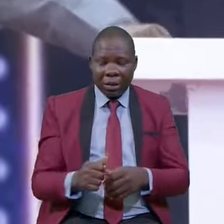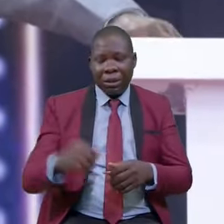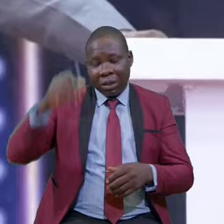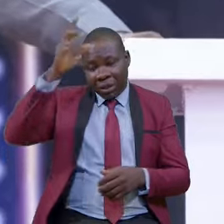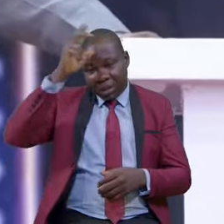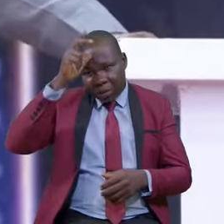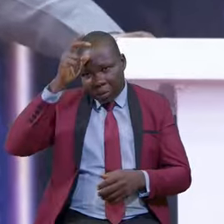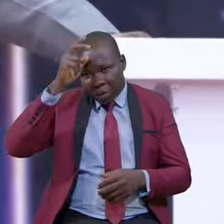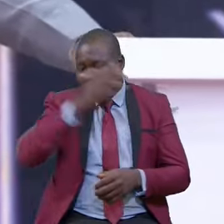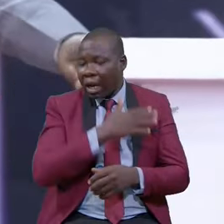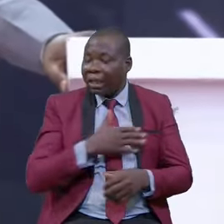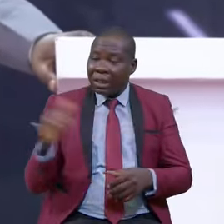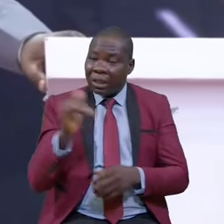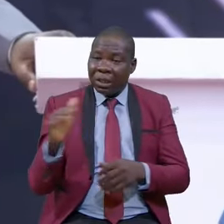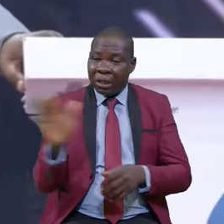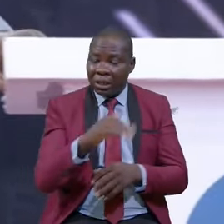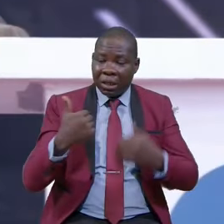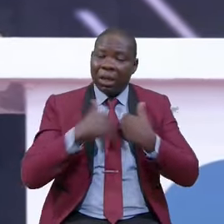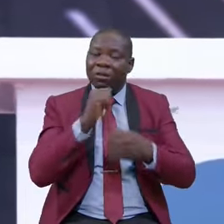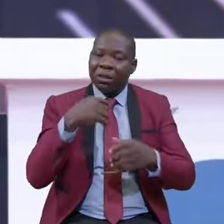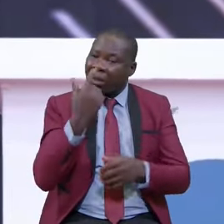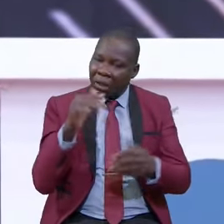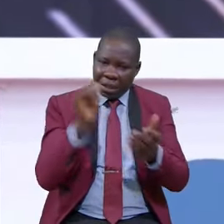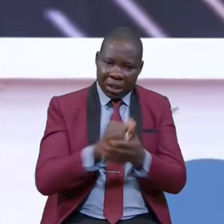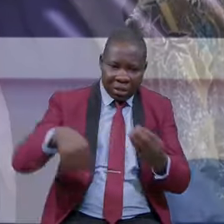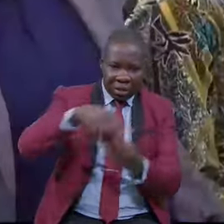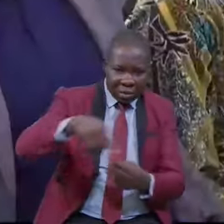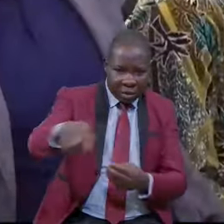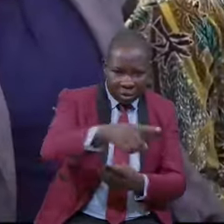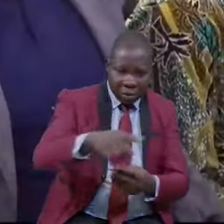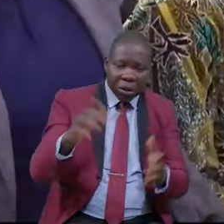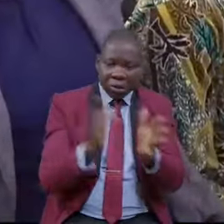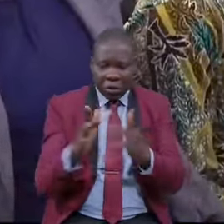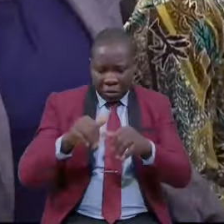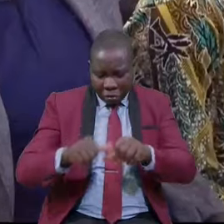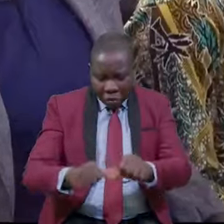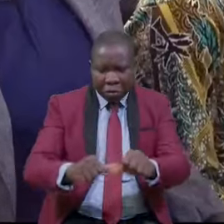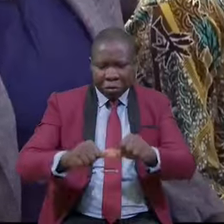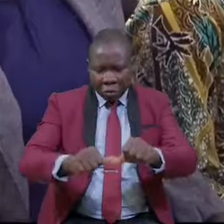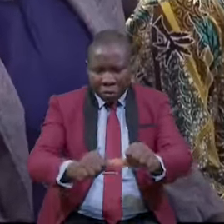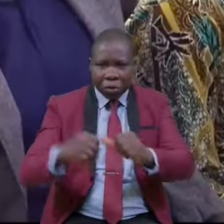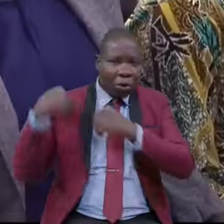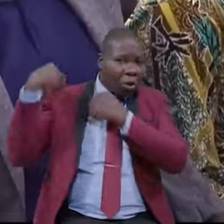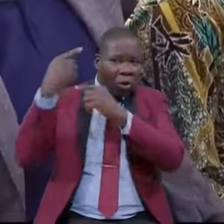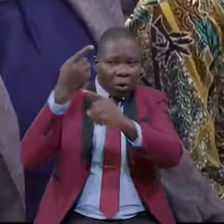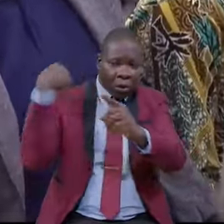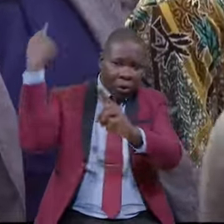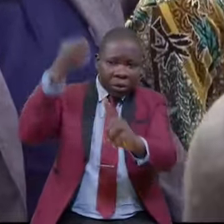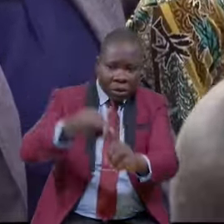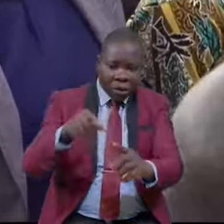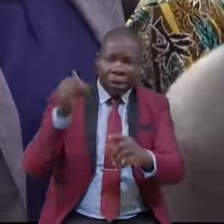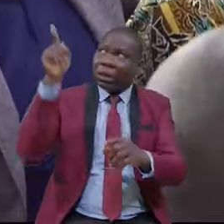continué jusqu'à ce qu'il arrive au calvaire. Tu vas continuer. J'ai dit, tu vas